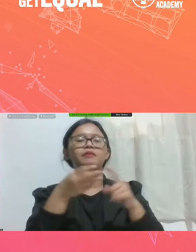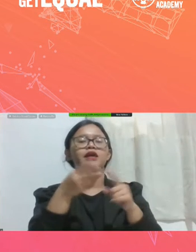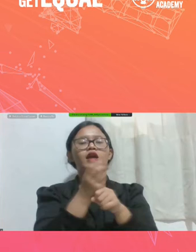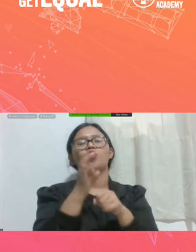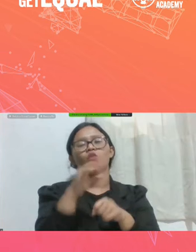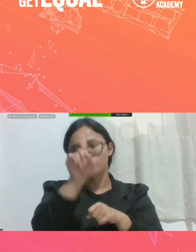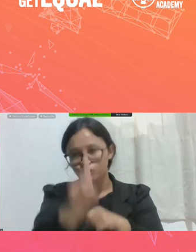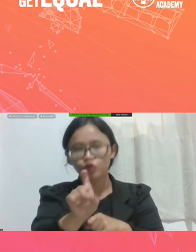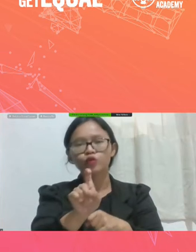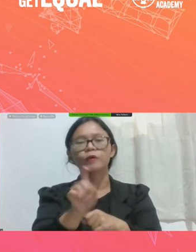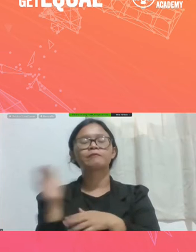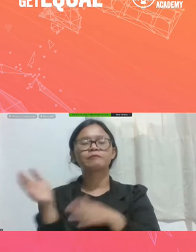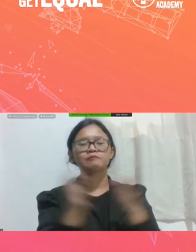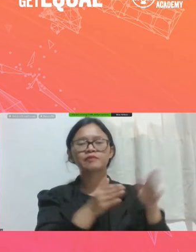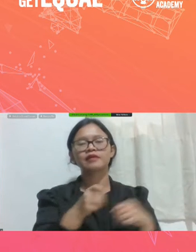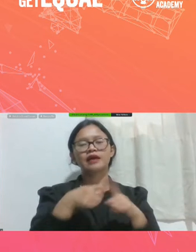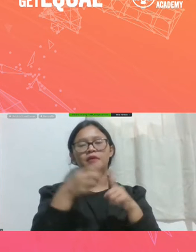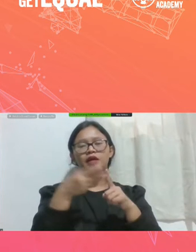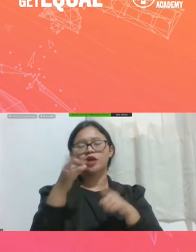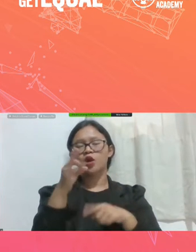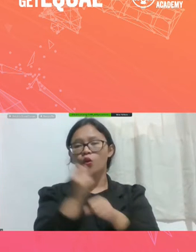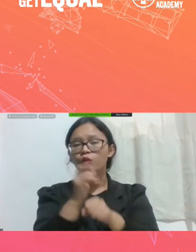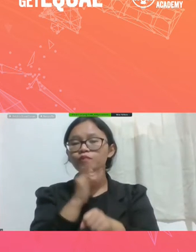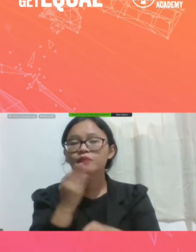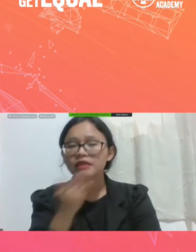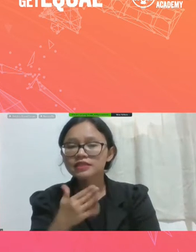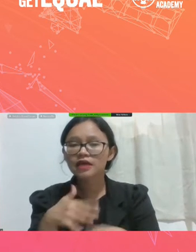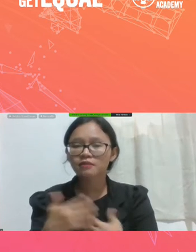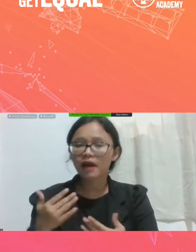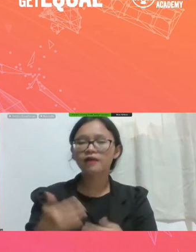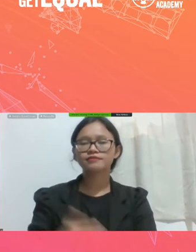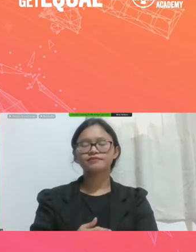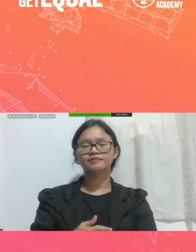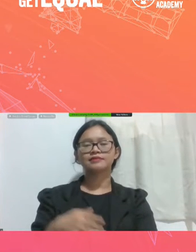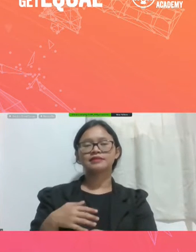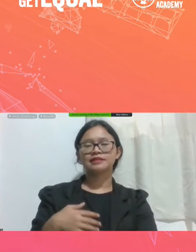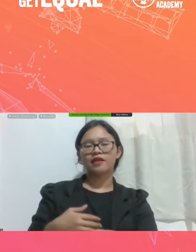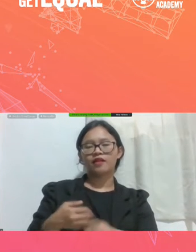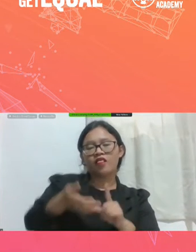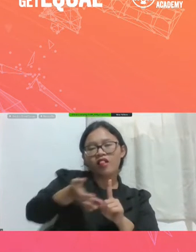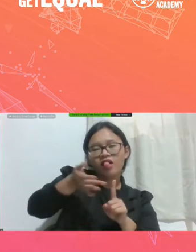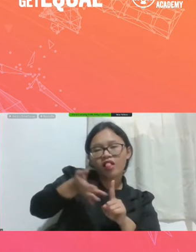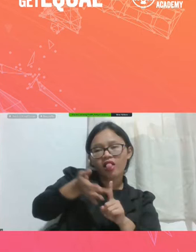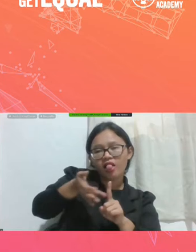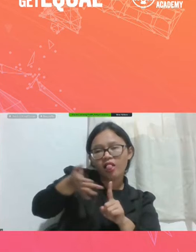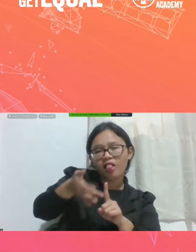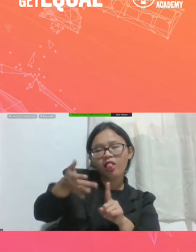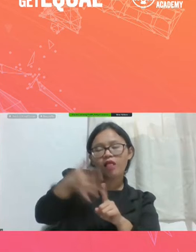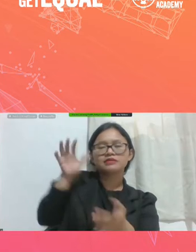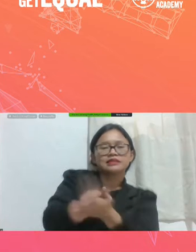Dan jenis KBGO yang paling sering dialami ini nomor 1, 96% ya, tinggi sekali, itu ancaman kekerasan seksual. Nah,